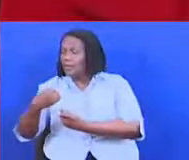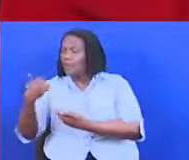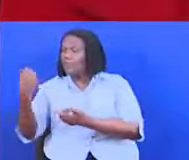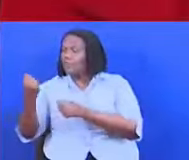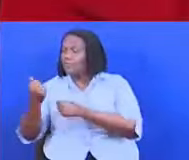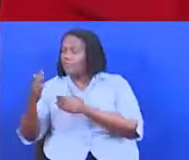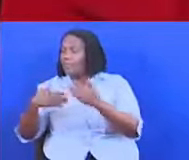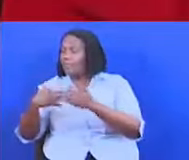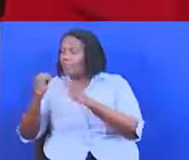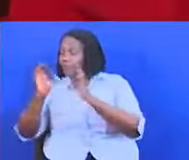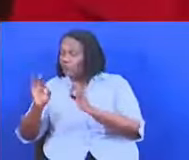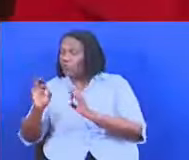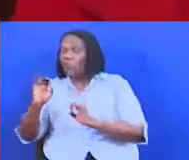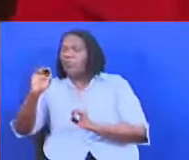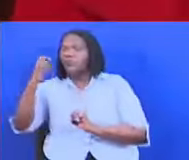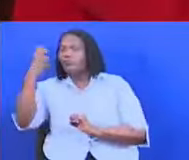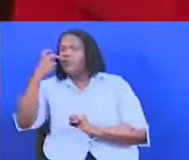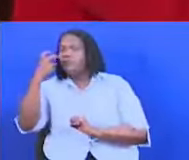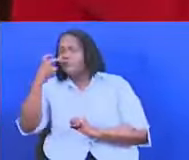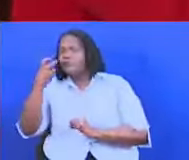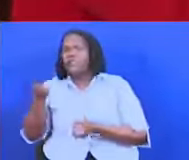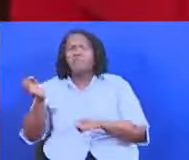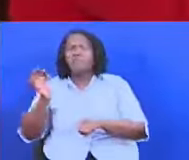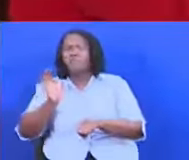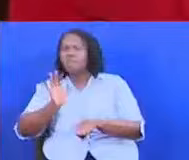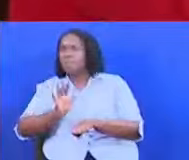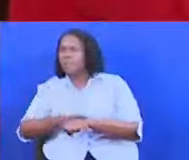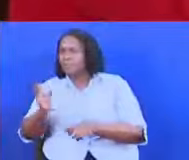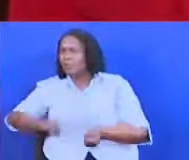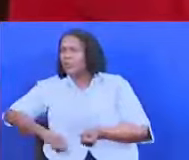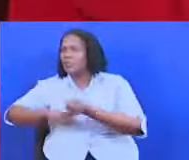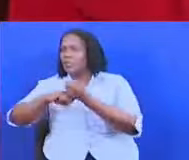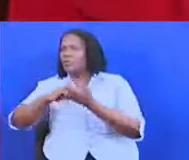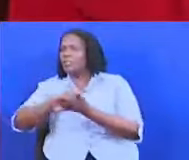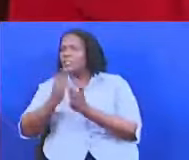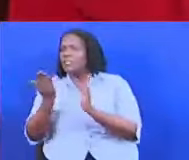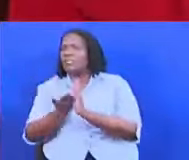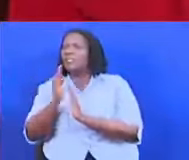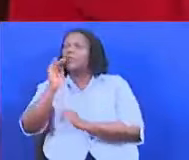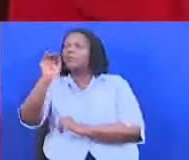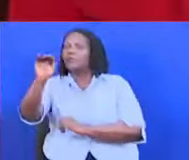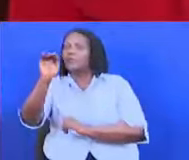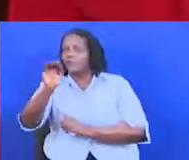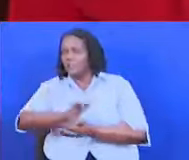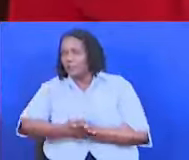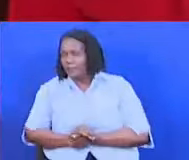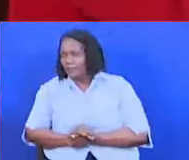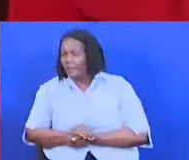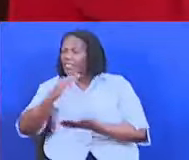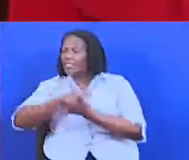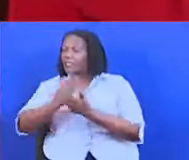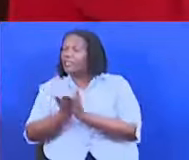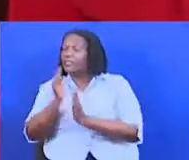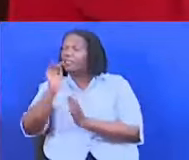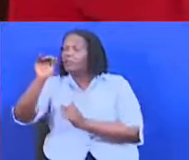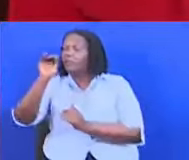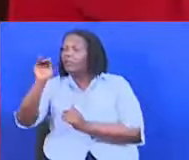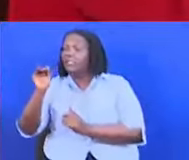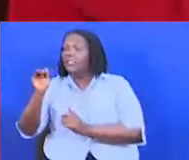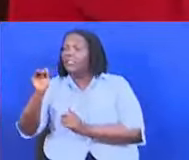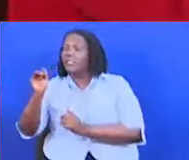ya kuwawezesha sekta ambazo ni za usafirishaji ambazo pia zinasaidia katika swala zima